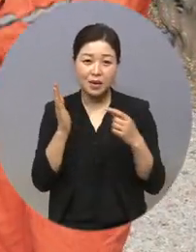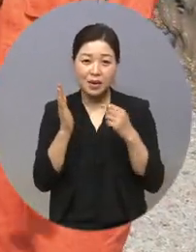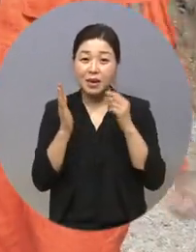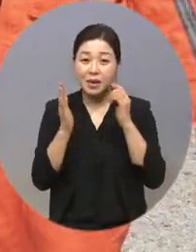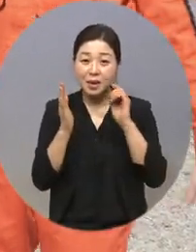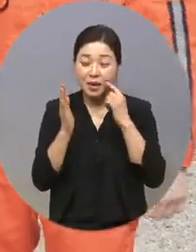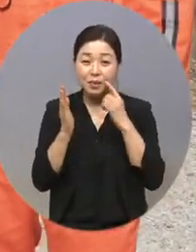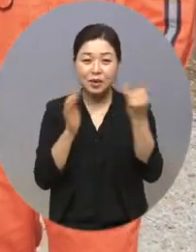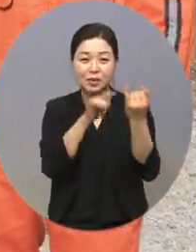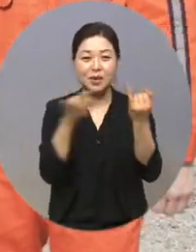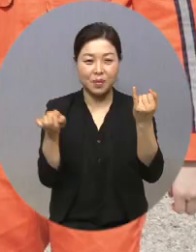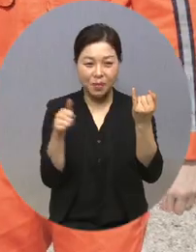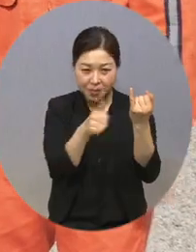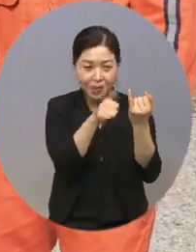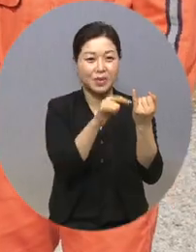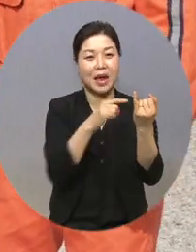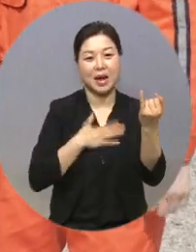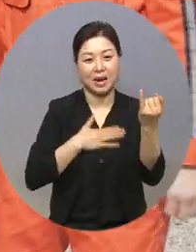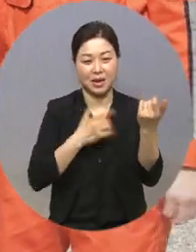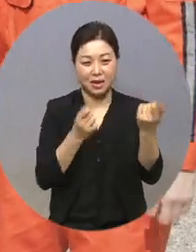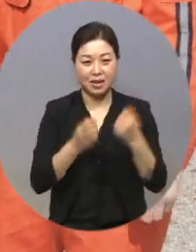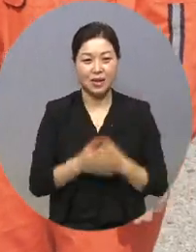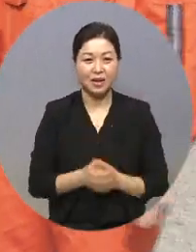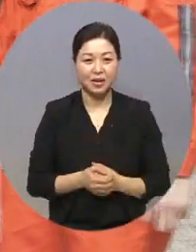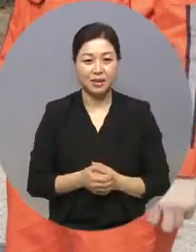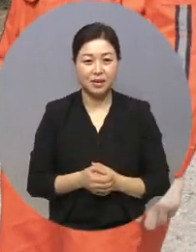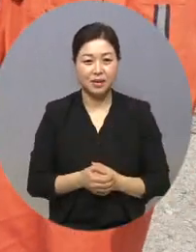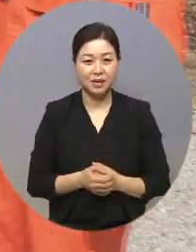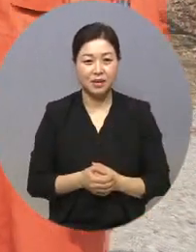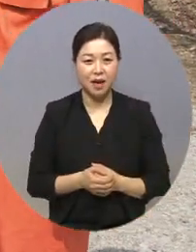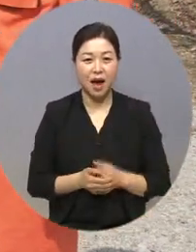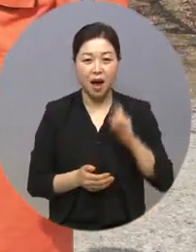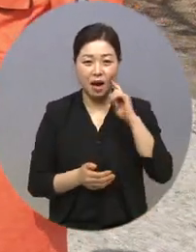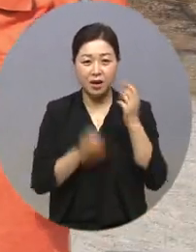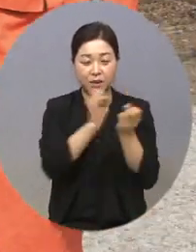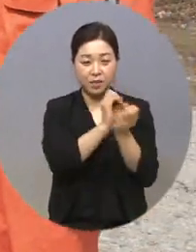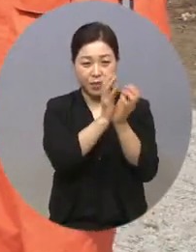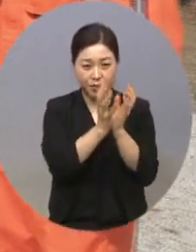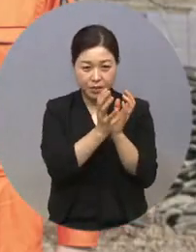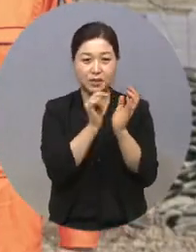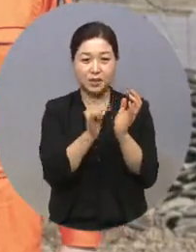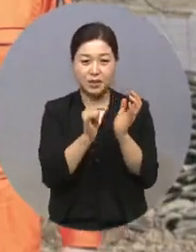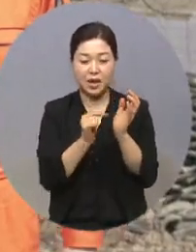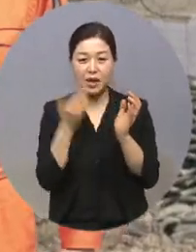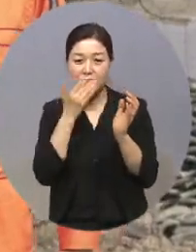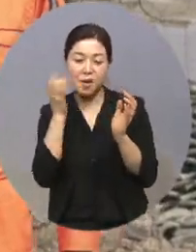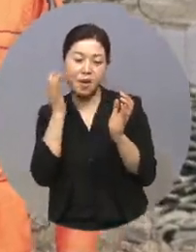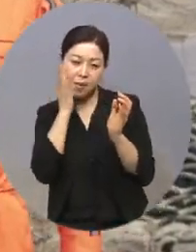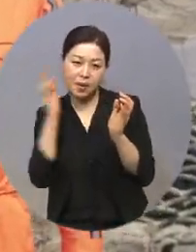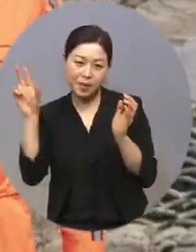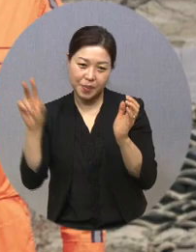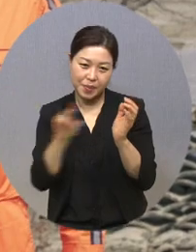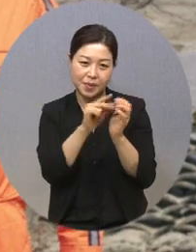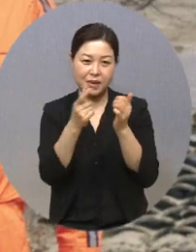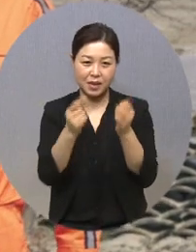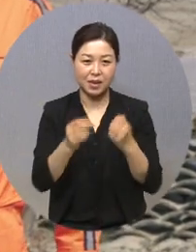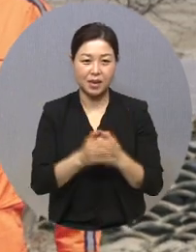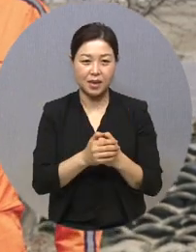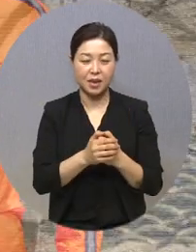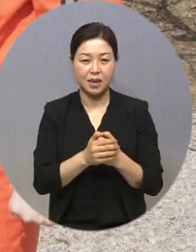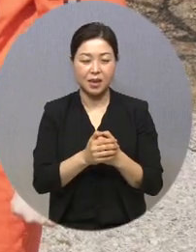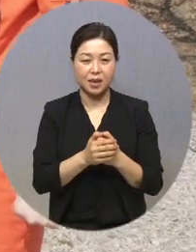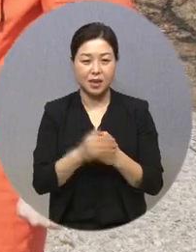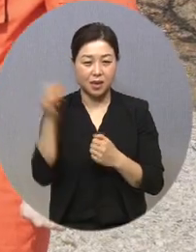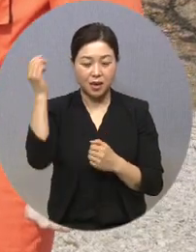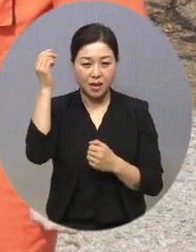아, 로맨틱하셨네요. 벌이 아름다운 꽃을 꿀따러 왔으니까 이 꿀이 나왔어. 영광에 정말 멋진